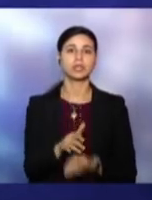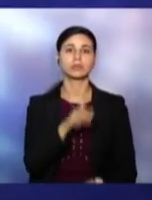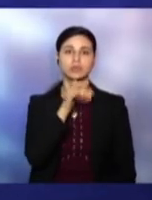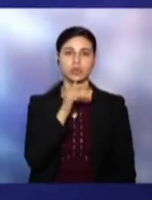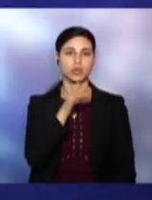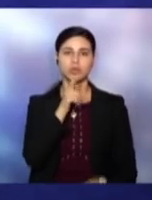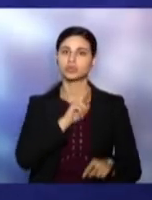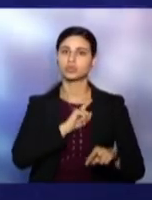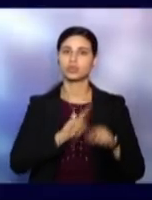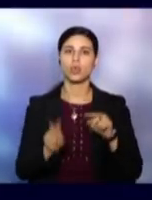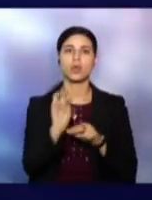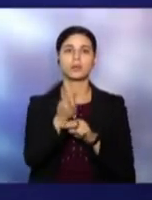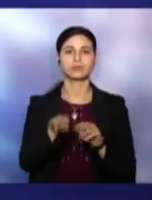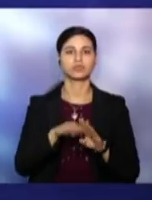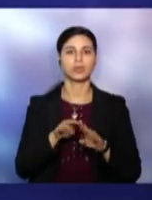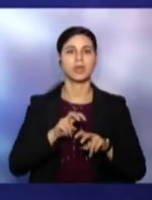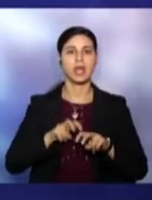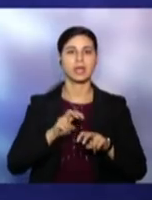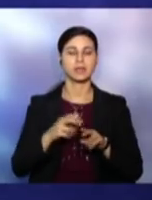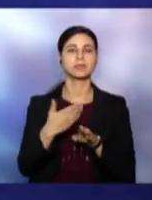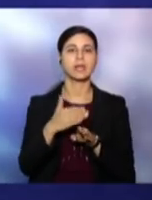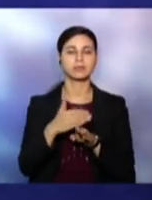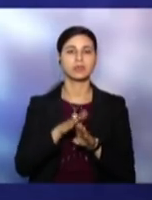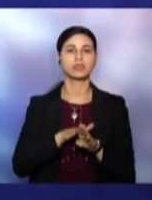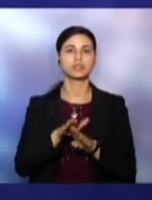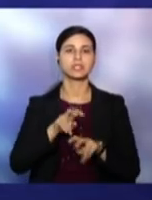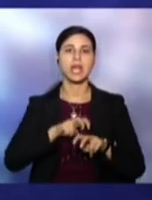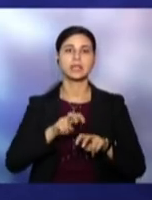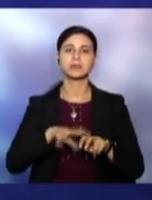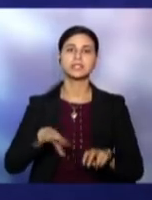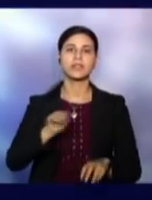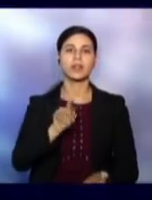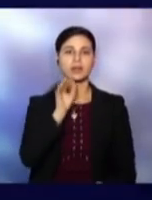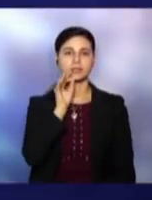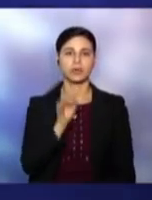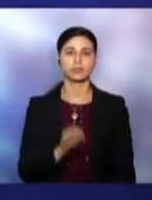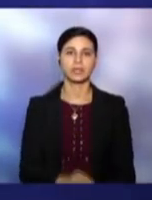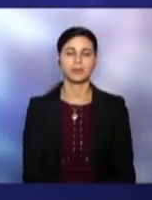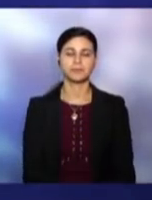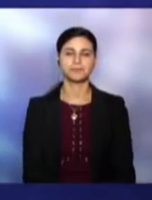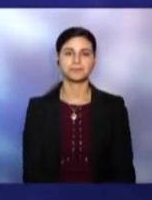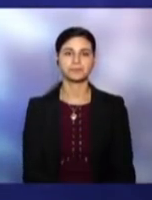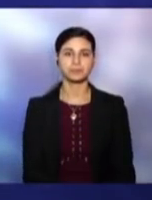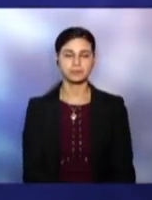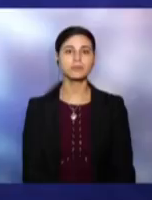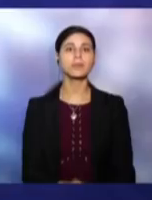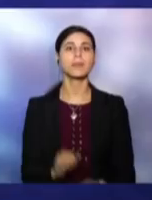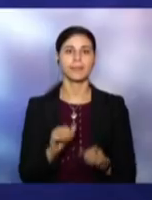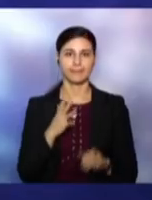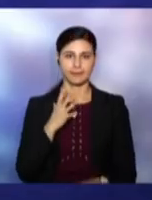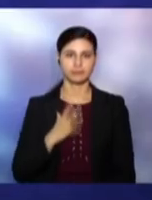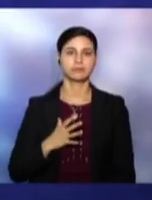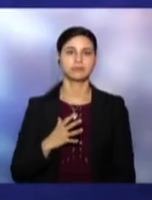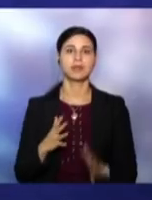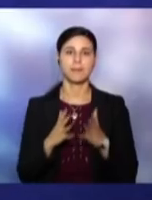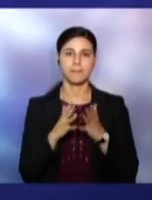აღმოჩენისთანავე დროულად მიმართეთ ექიმს. თანმიმდევრულად შეასრულეთ ექიმის ყველა რეკომენდაცია. გამოიჩინეთ ნებისყოფა და